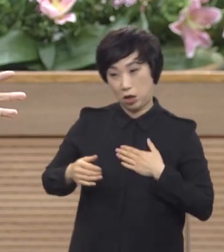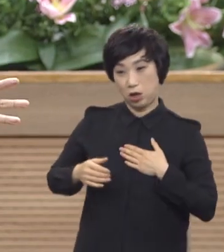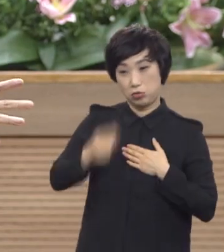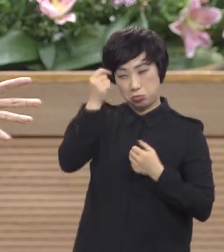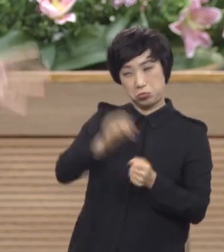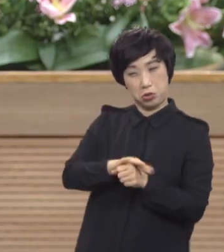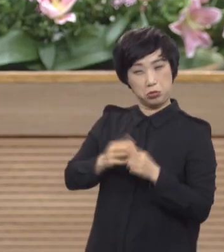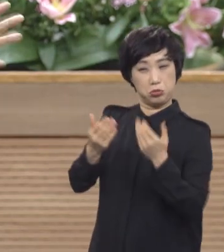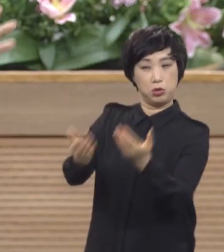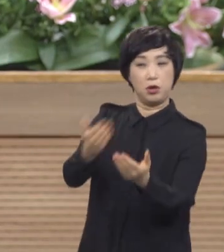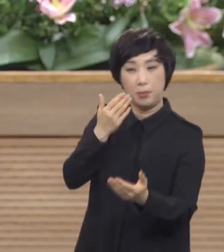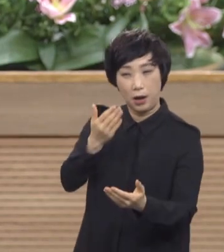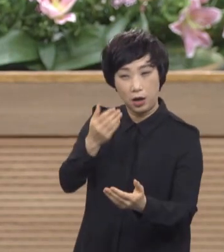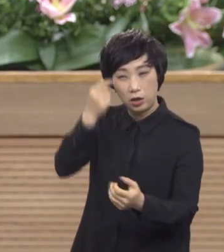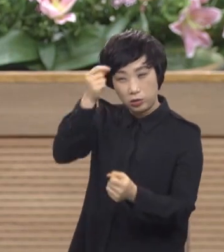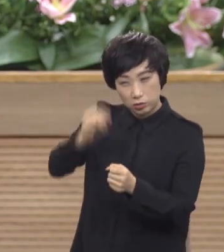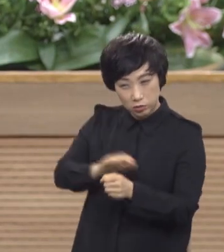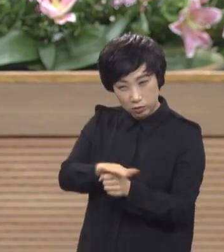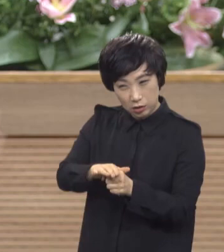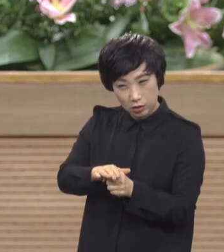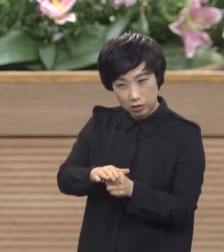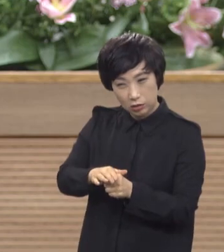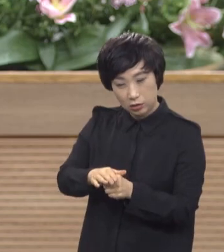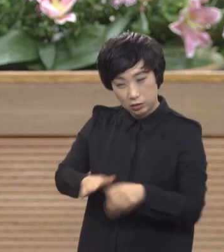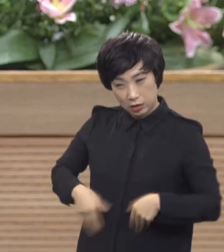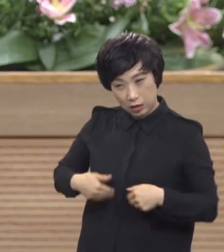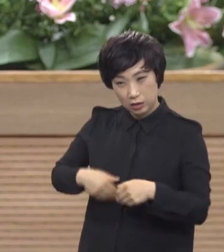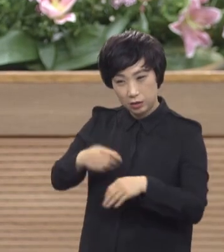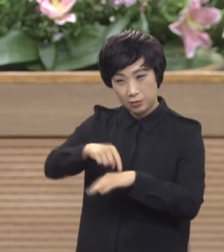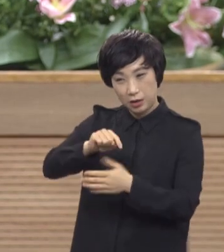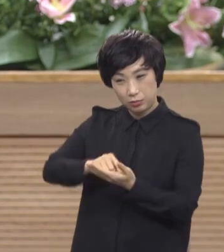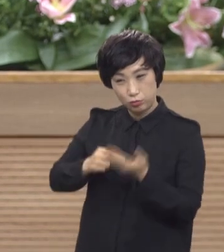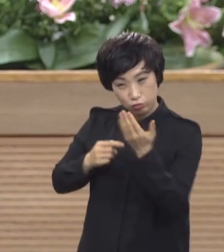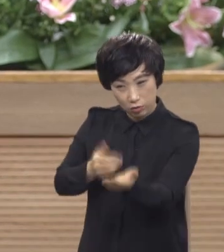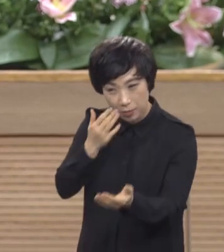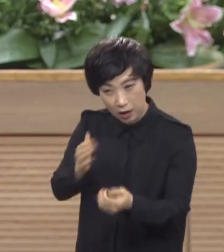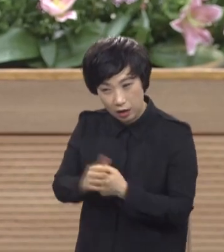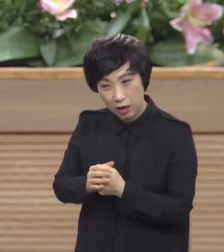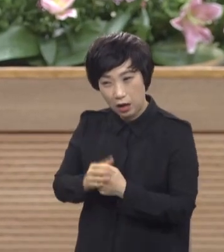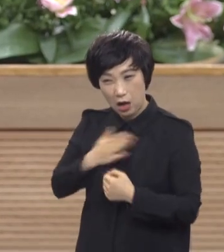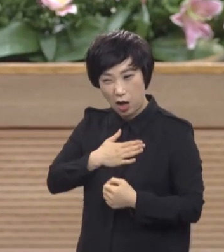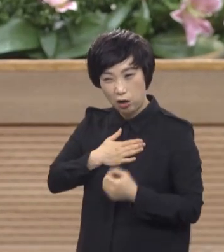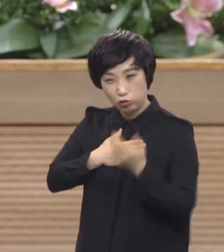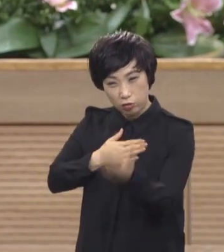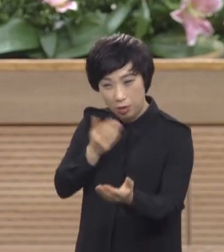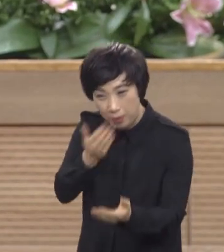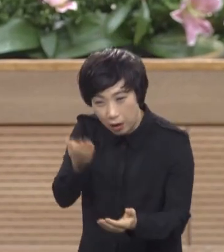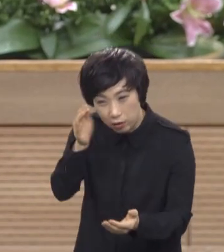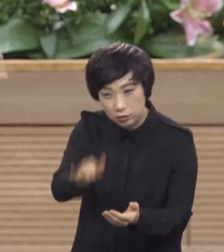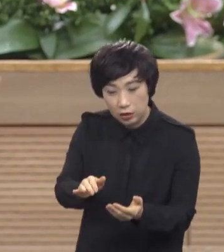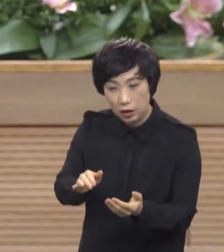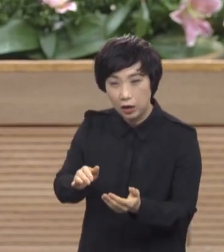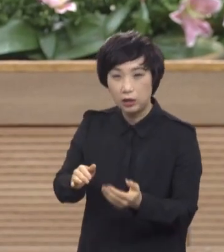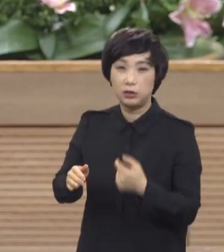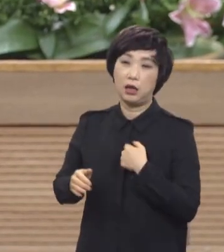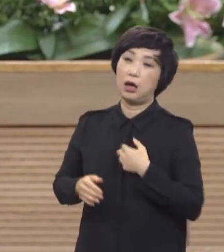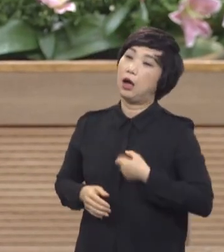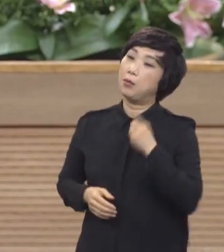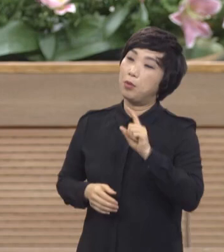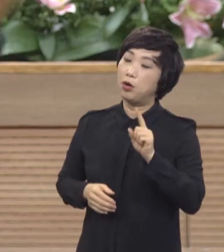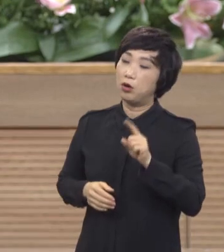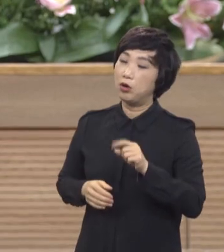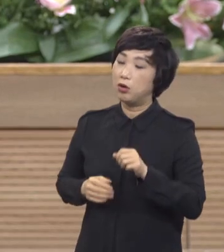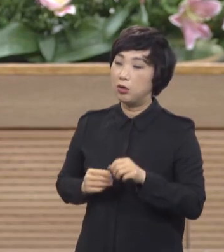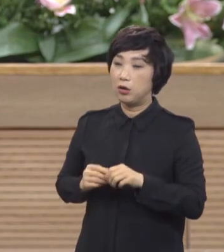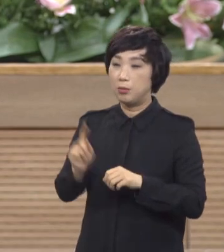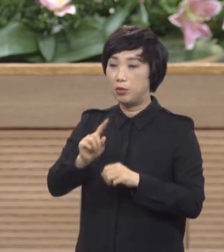수 있어 인정도 줄 수 있어 애정도 줄 수 있어 감정도 줄 수 있어 그러나 그